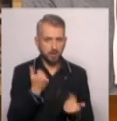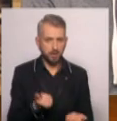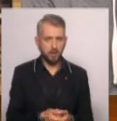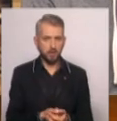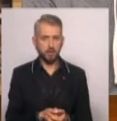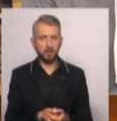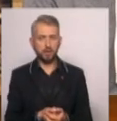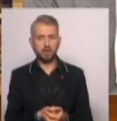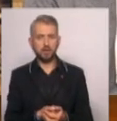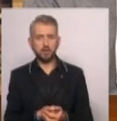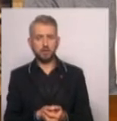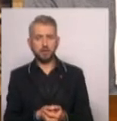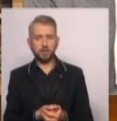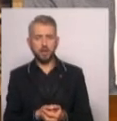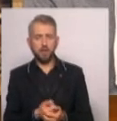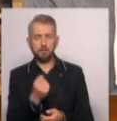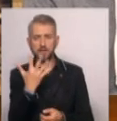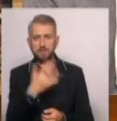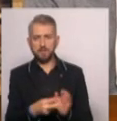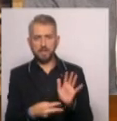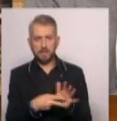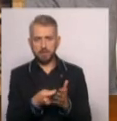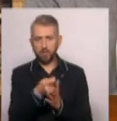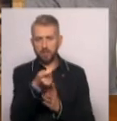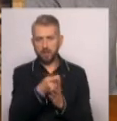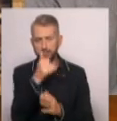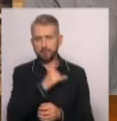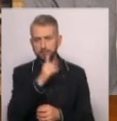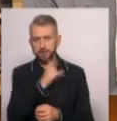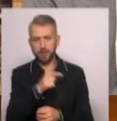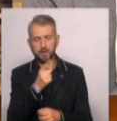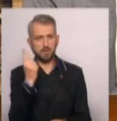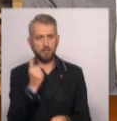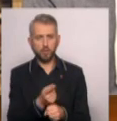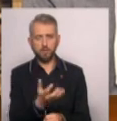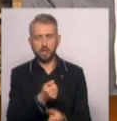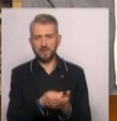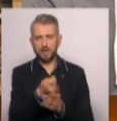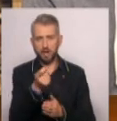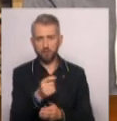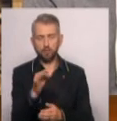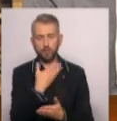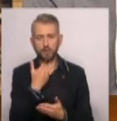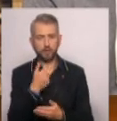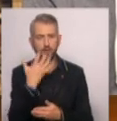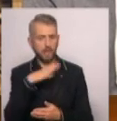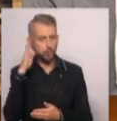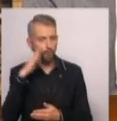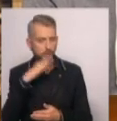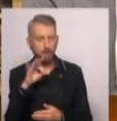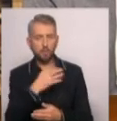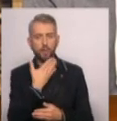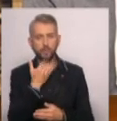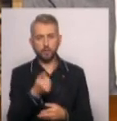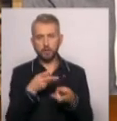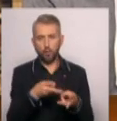Навіть наші 57 як заявки саме не брали, сказали, що їм заборонили брати заявки про відсутність води гарячої і про відсутність